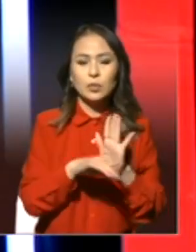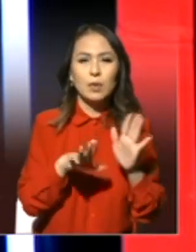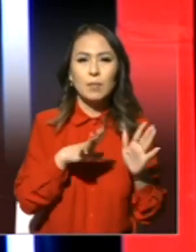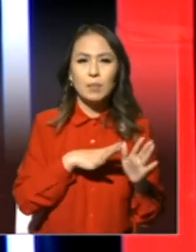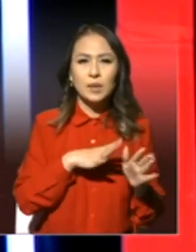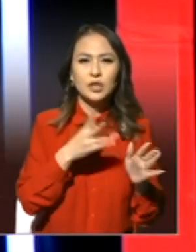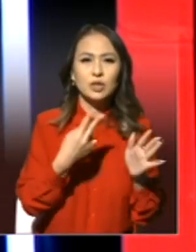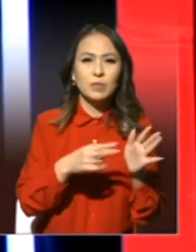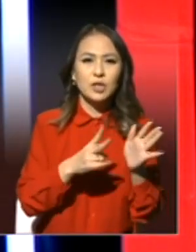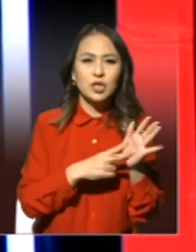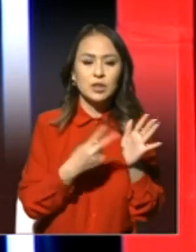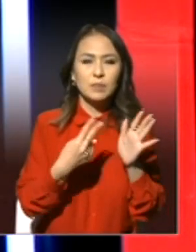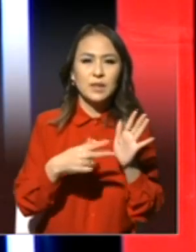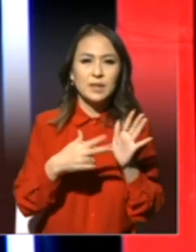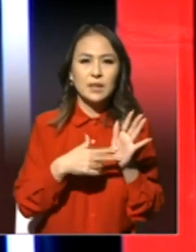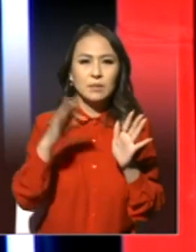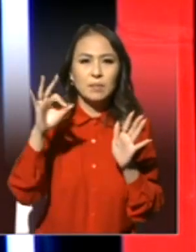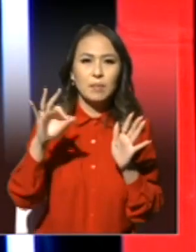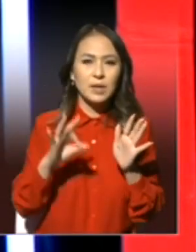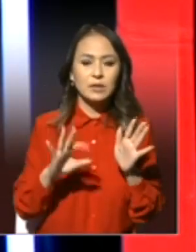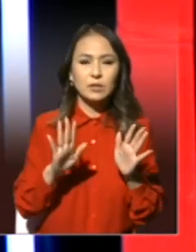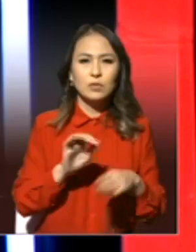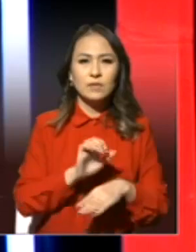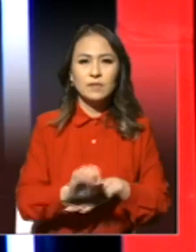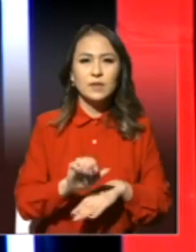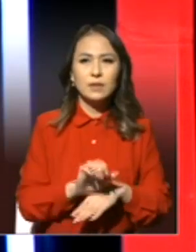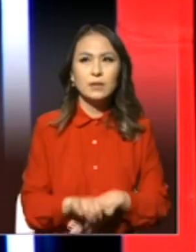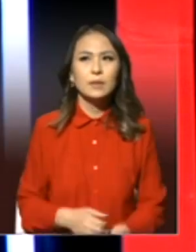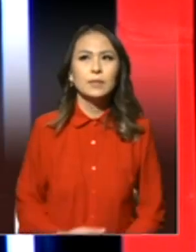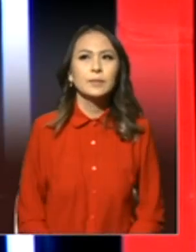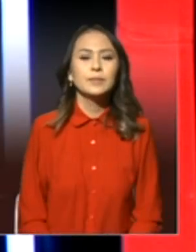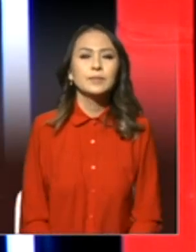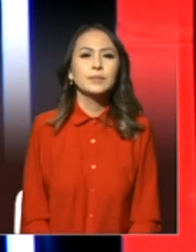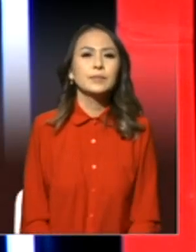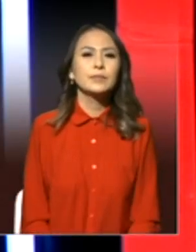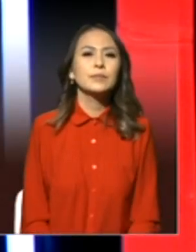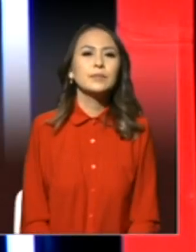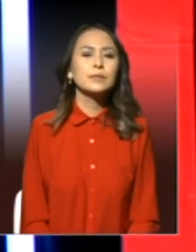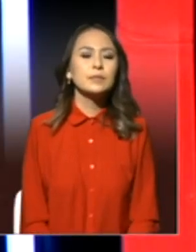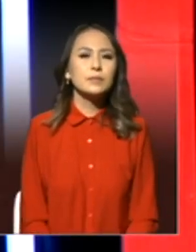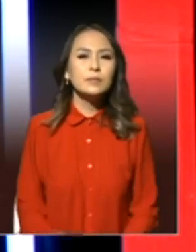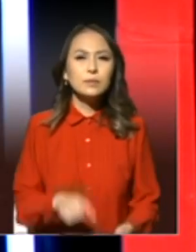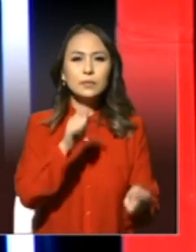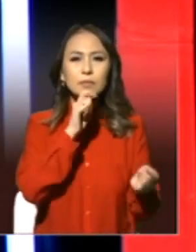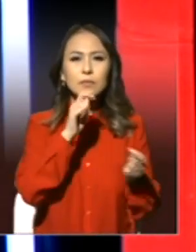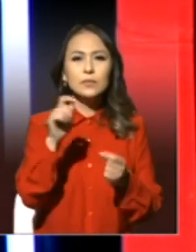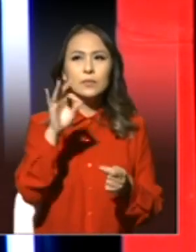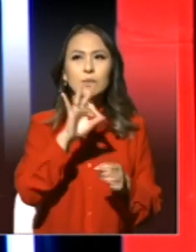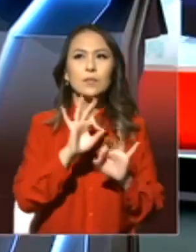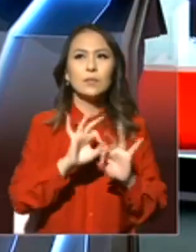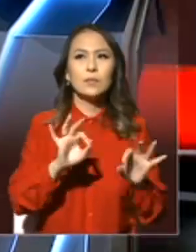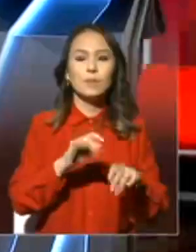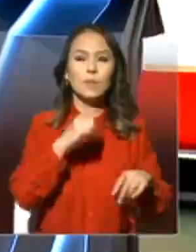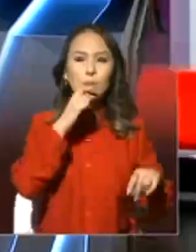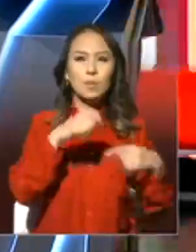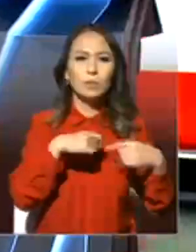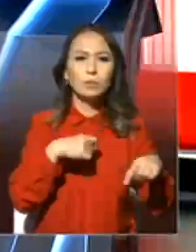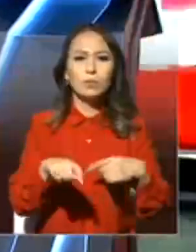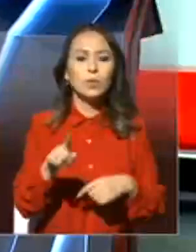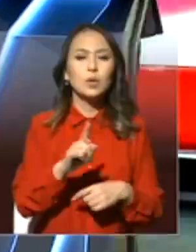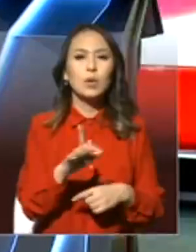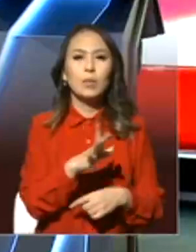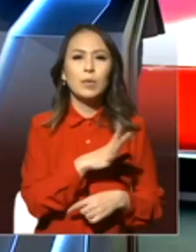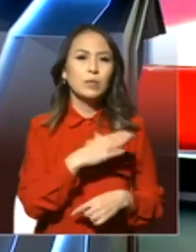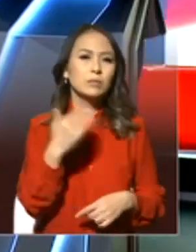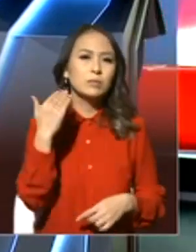үлесі 27-28%. Бағанадан бері Саят Мырза біз азық-түлік қауіпсіздік туралы айтып отырмыз ғой. Азық-түлік қауіпсіздігі болу үшін кем